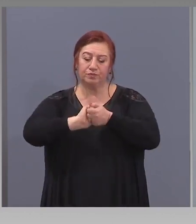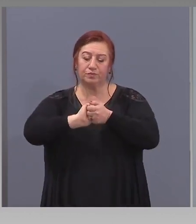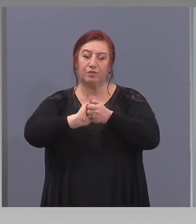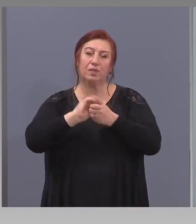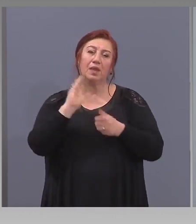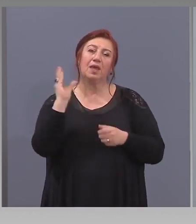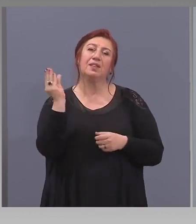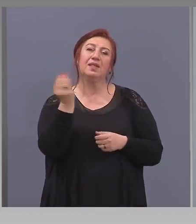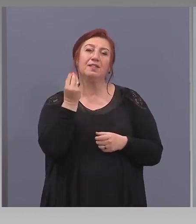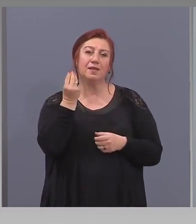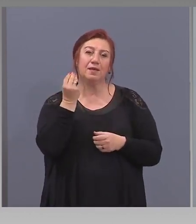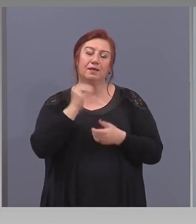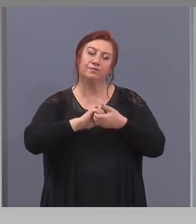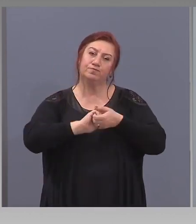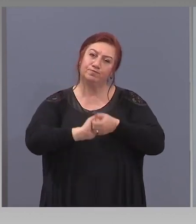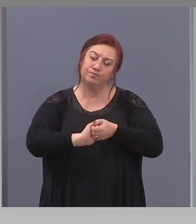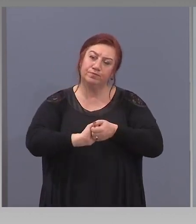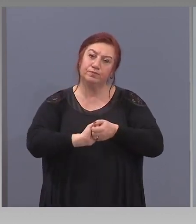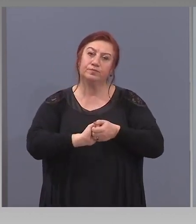само единни,